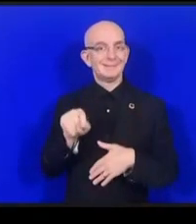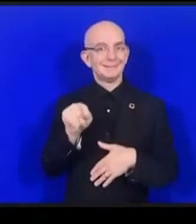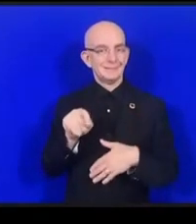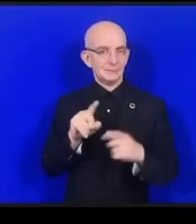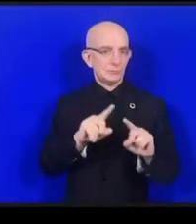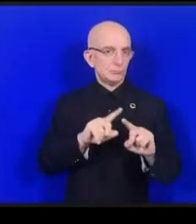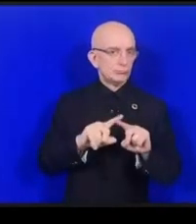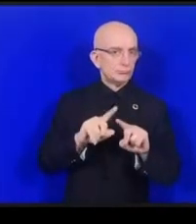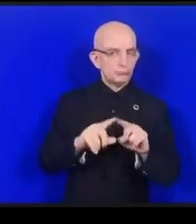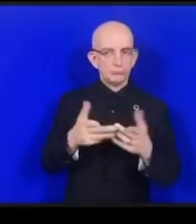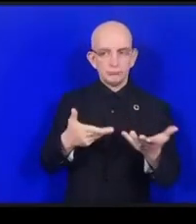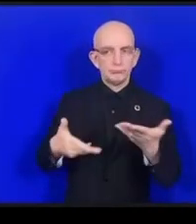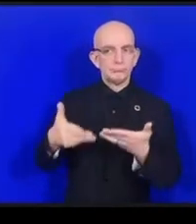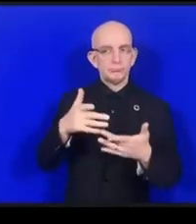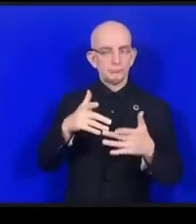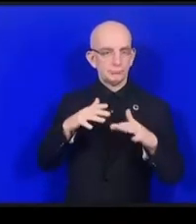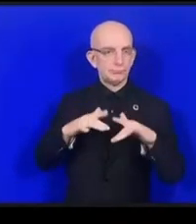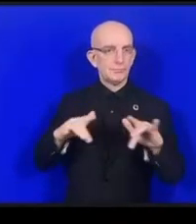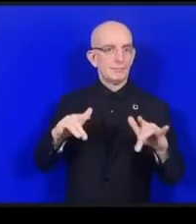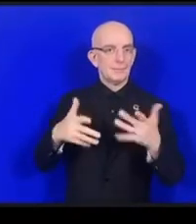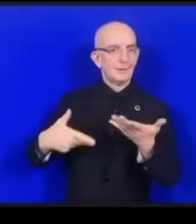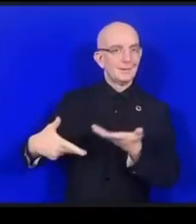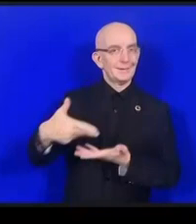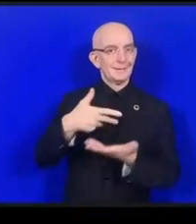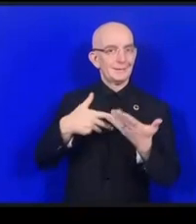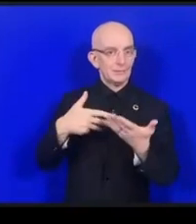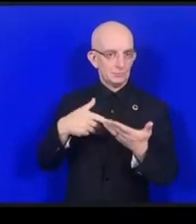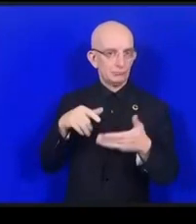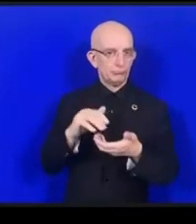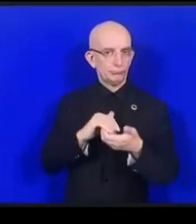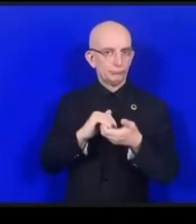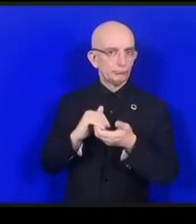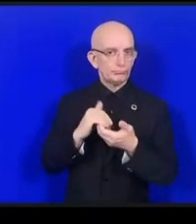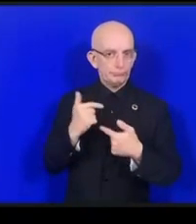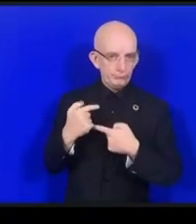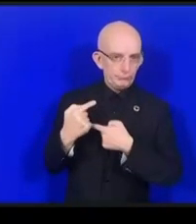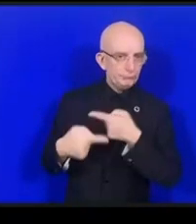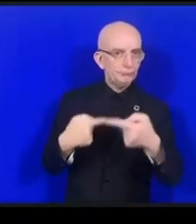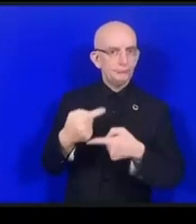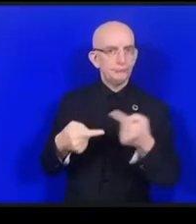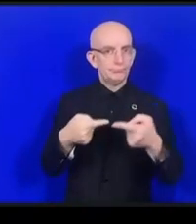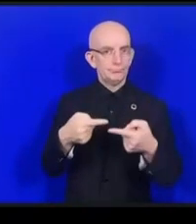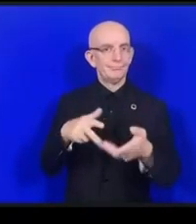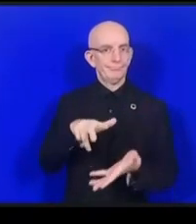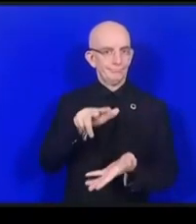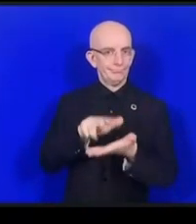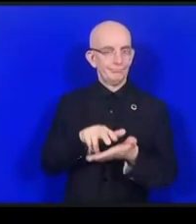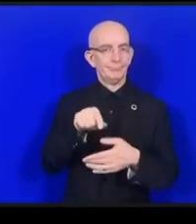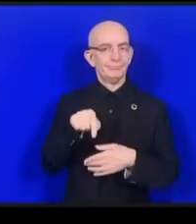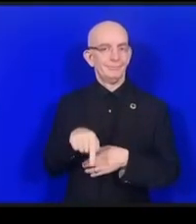способствовать осуществлению этой резолюции в соответствии с